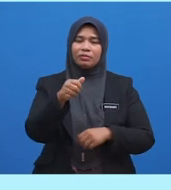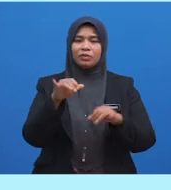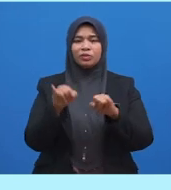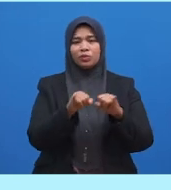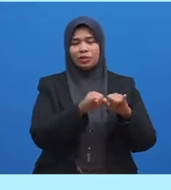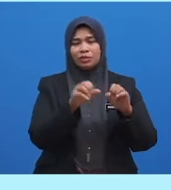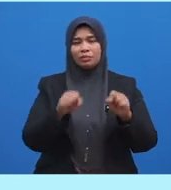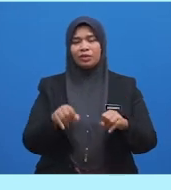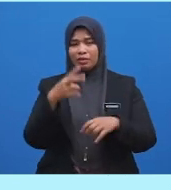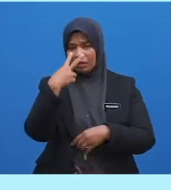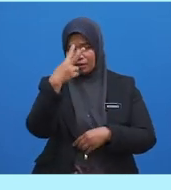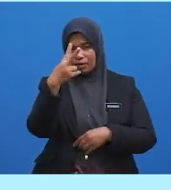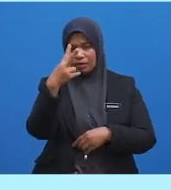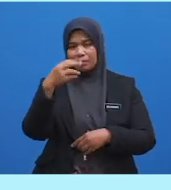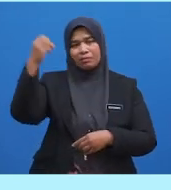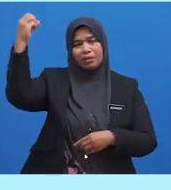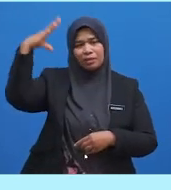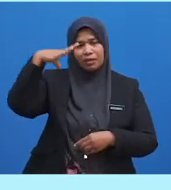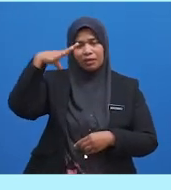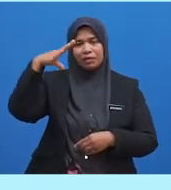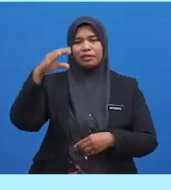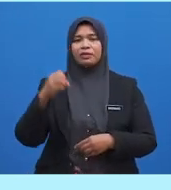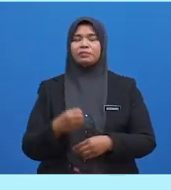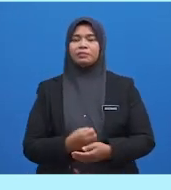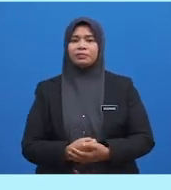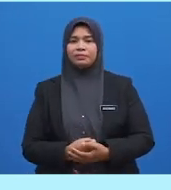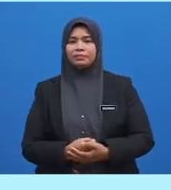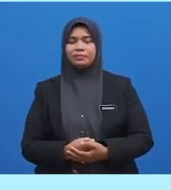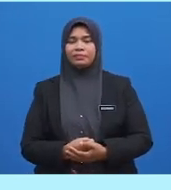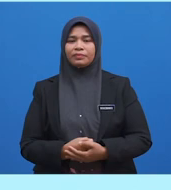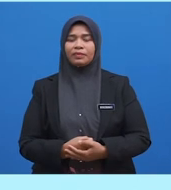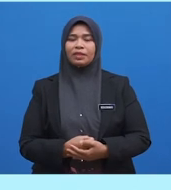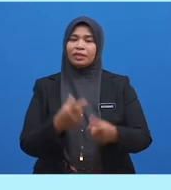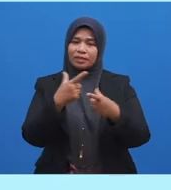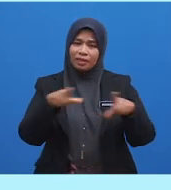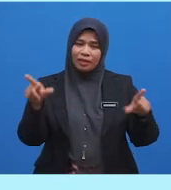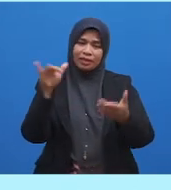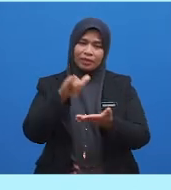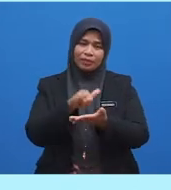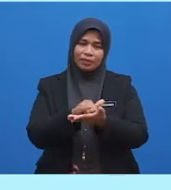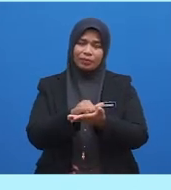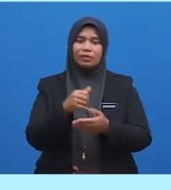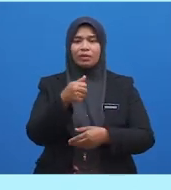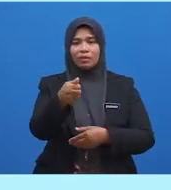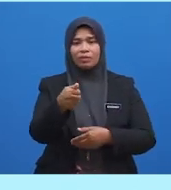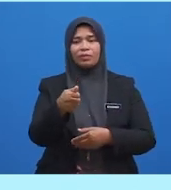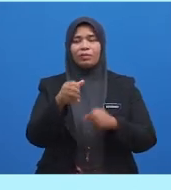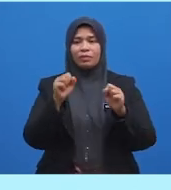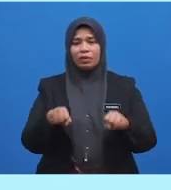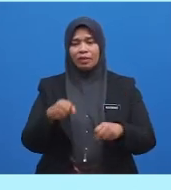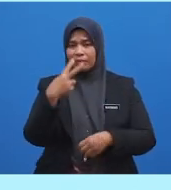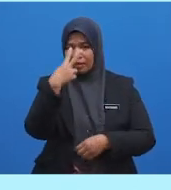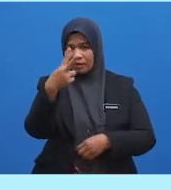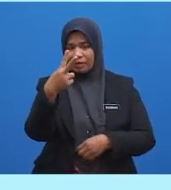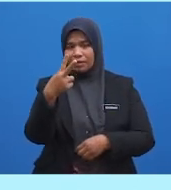boleh melihat matahari yang memancar Selain itu kamu boleh